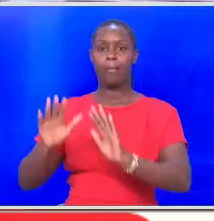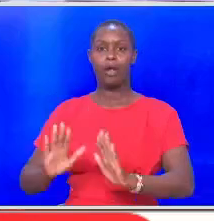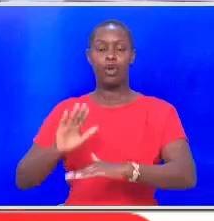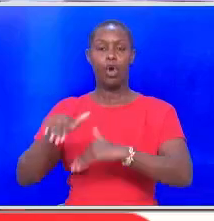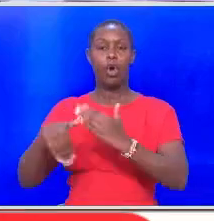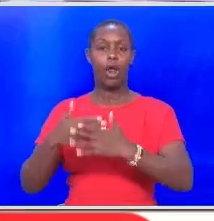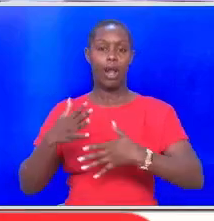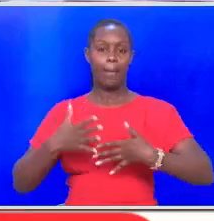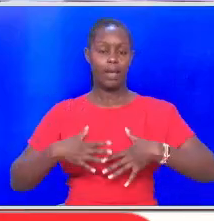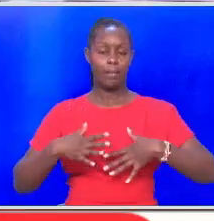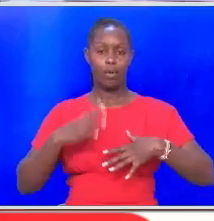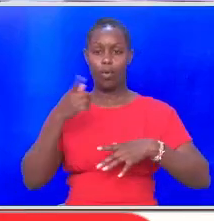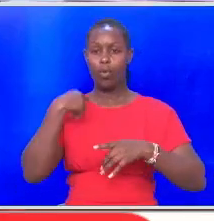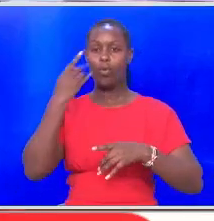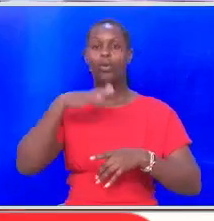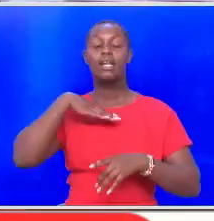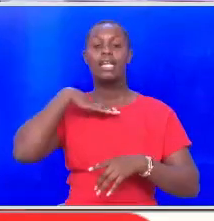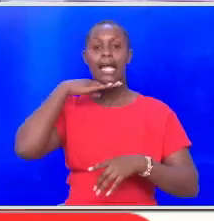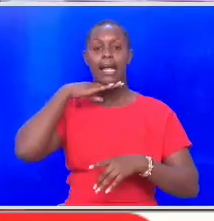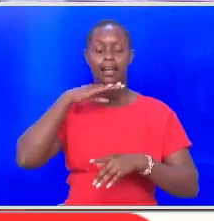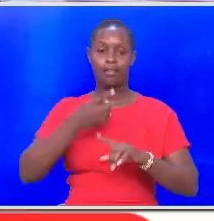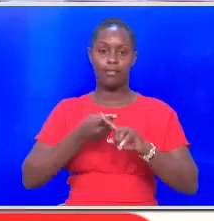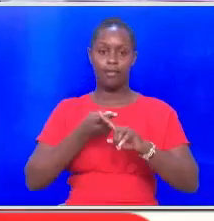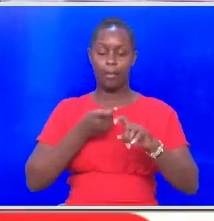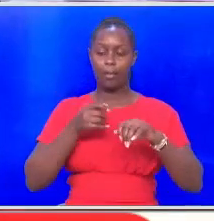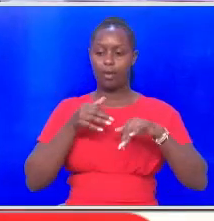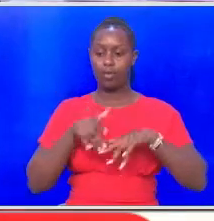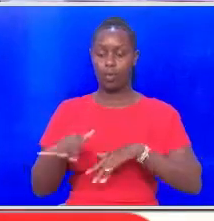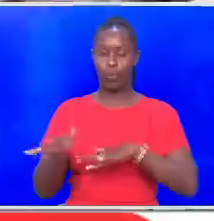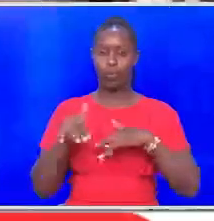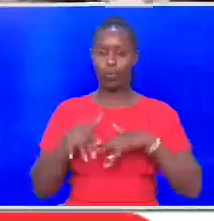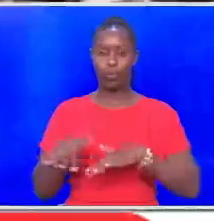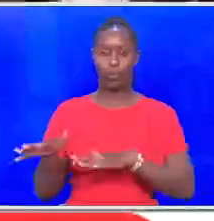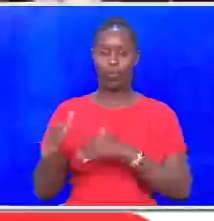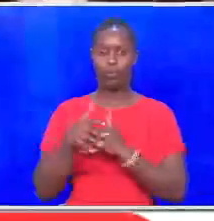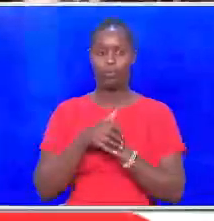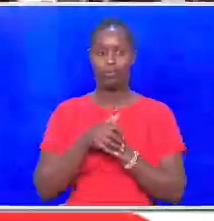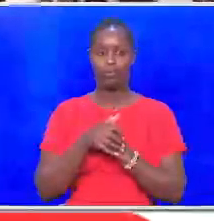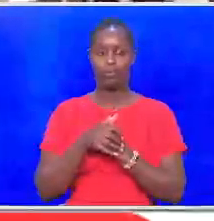waliofariki dunia kutokana na mafuriko. Vera Albata mengi zaidi.